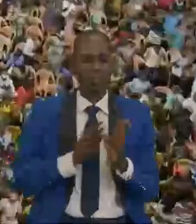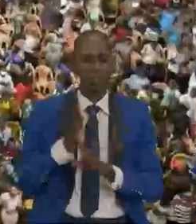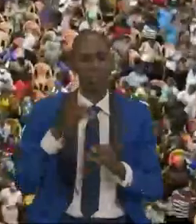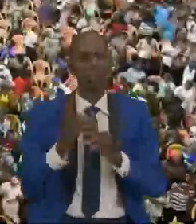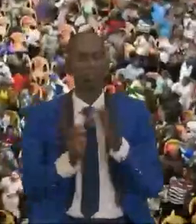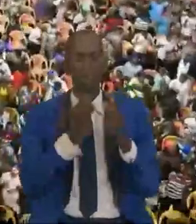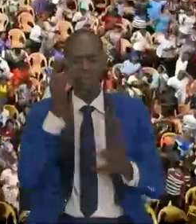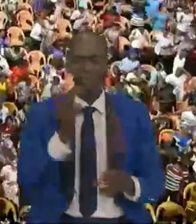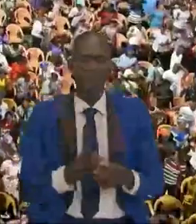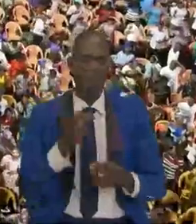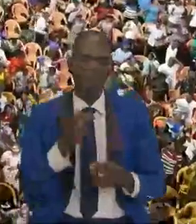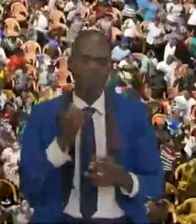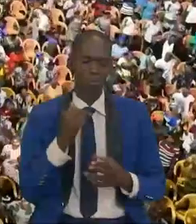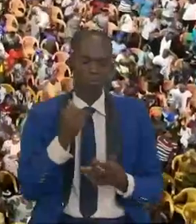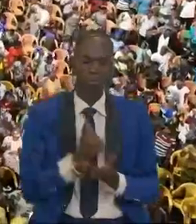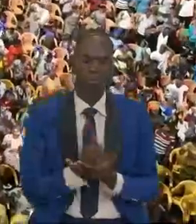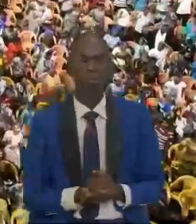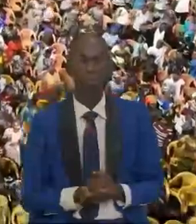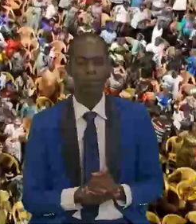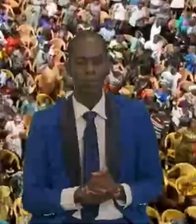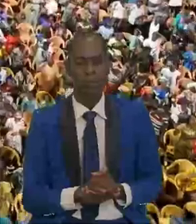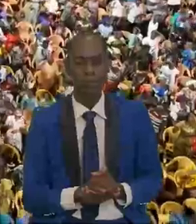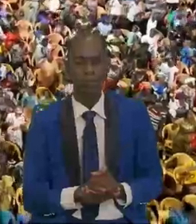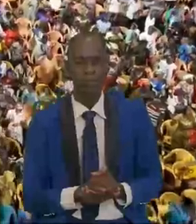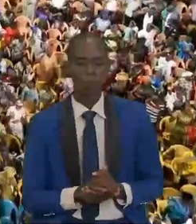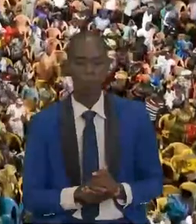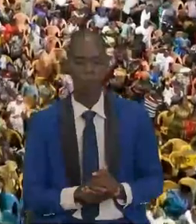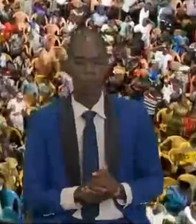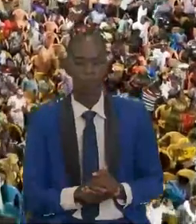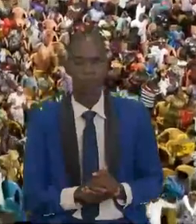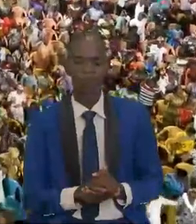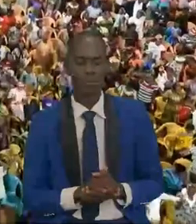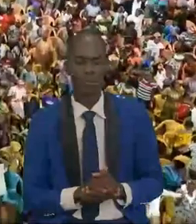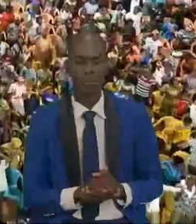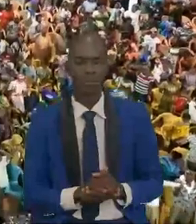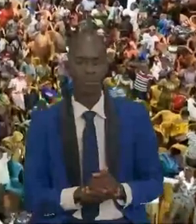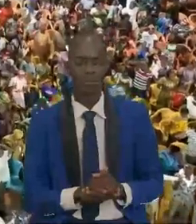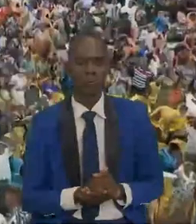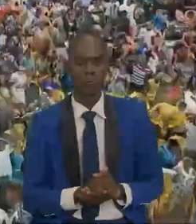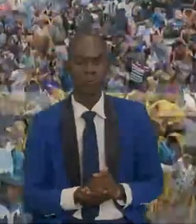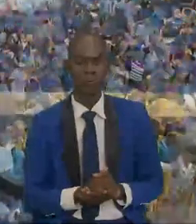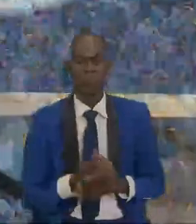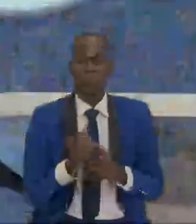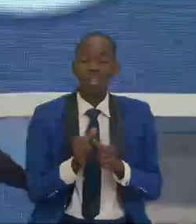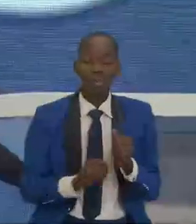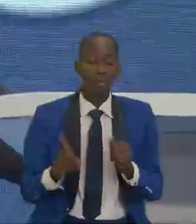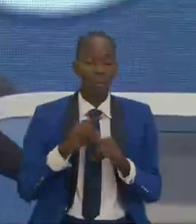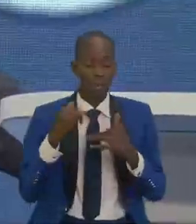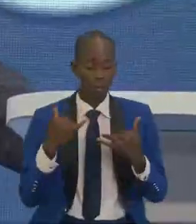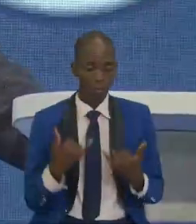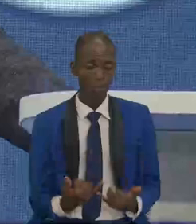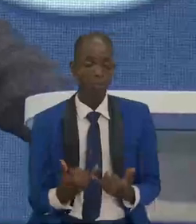redresse-toi maintenant et marche tout droit au nom de Jésus-Christ.